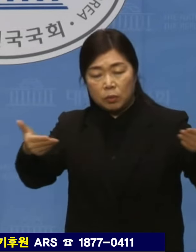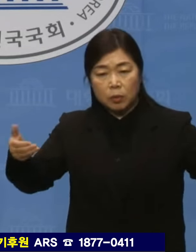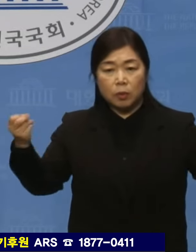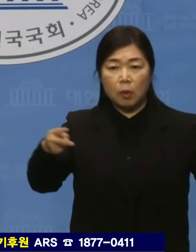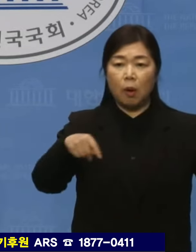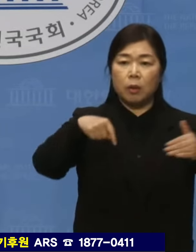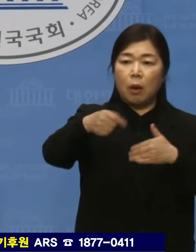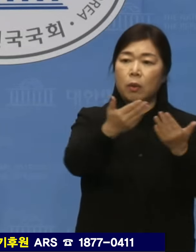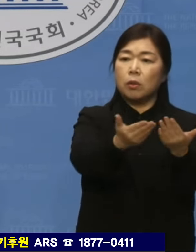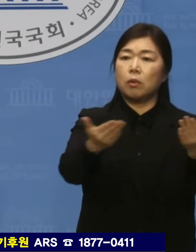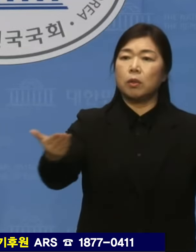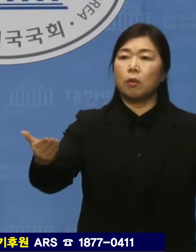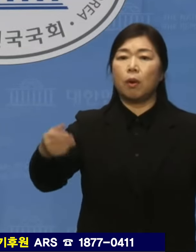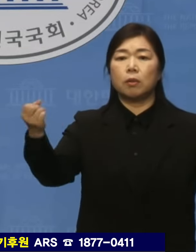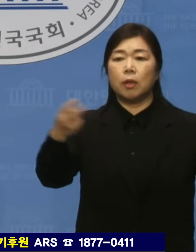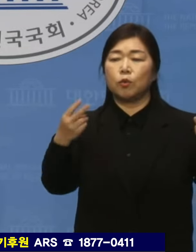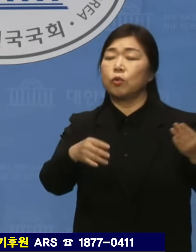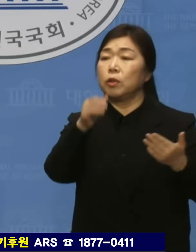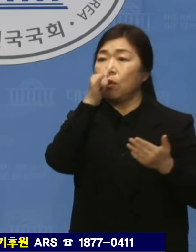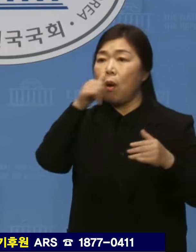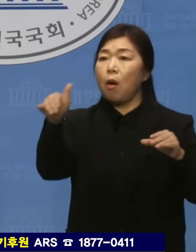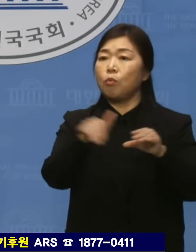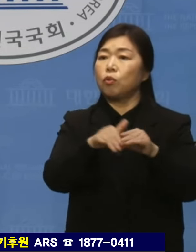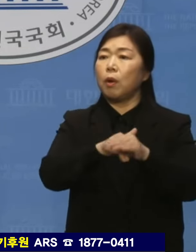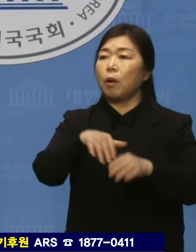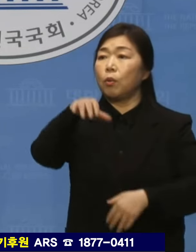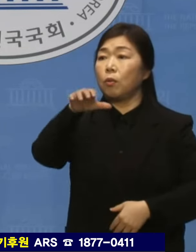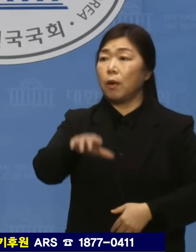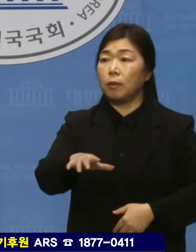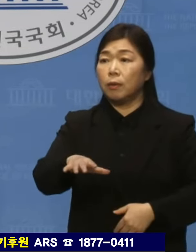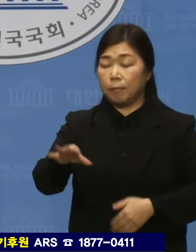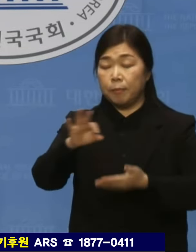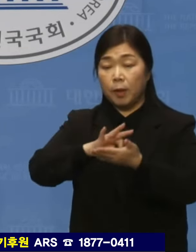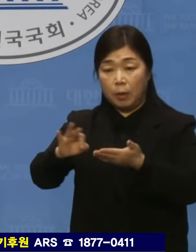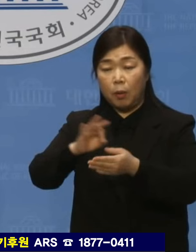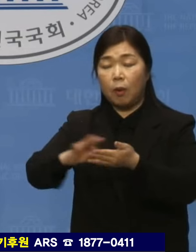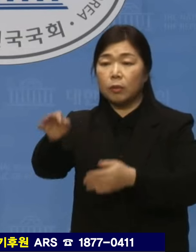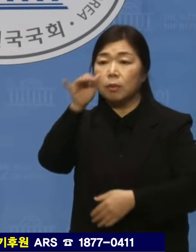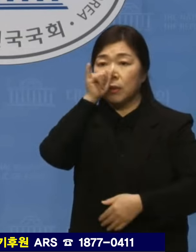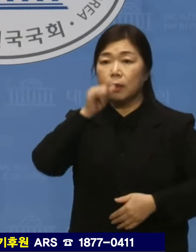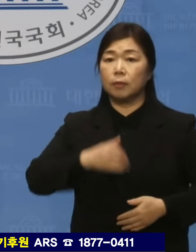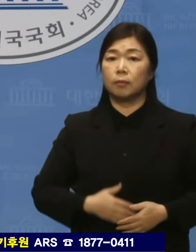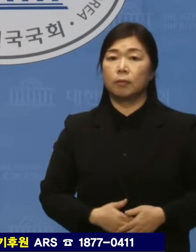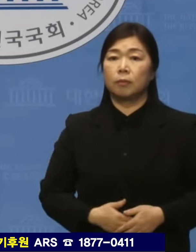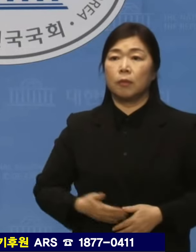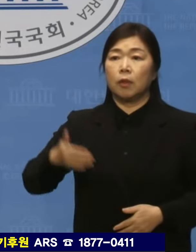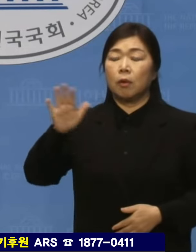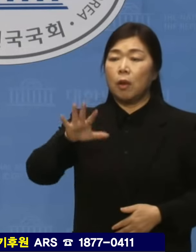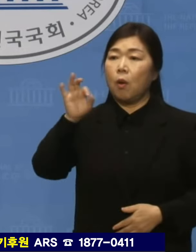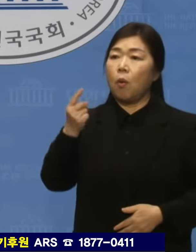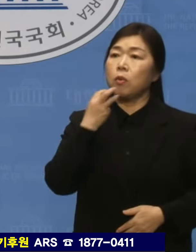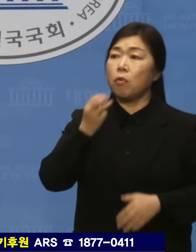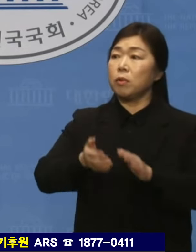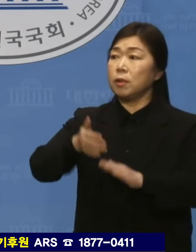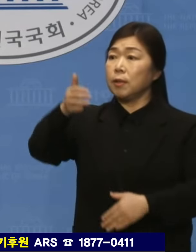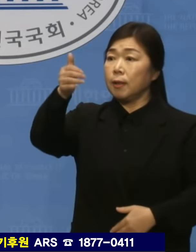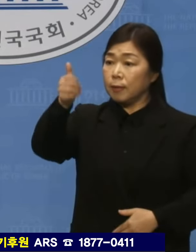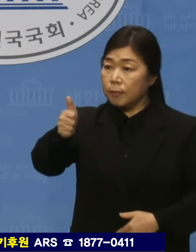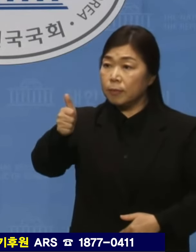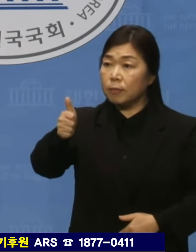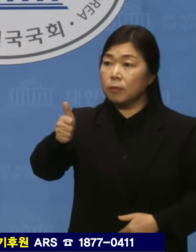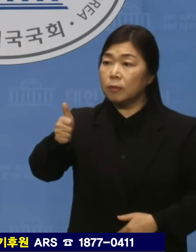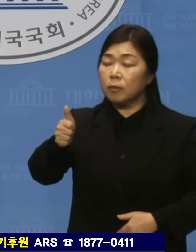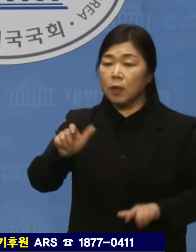야외 전시회들이 자주 열리며 문화 공간으로도 기능하고 있었습니다. 그런데 오세훈 시장은